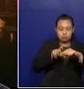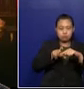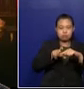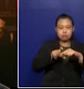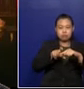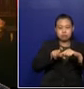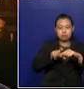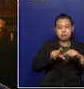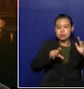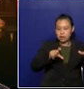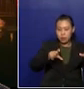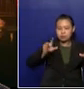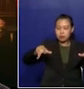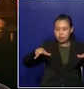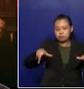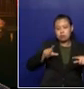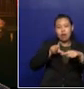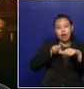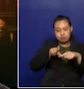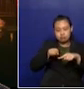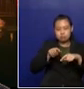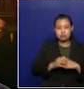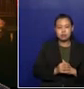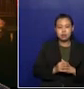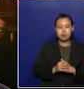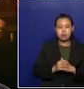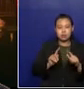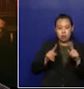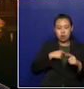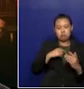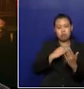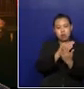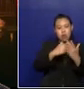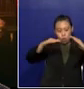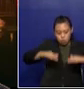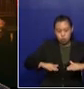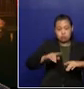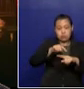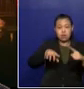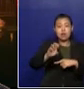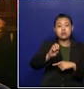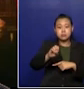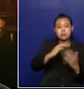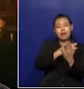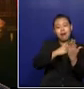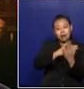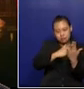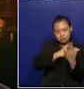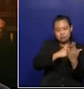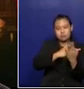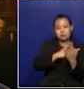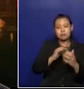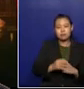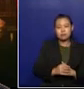ก็ห้างก็ลดราคา 10% 20% ฮะแต่นี่ไปลดให้เขา 50% นะฮะได้100นึงฮะซื้อของได้200